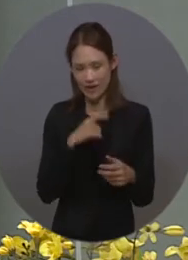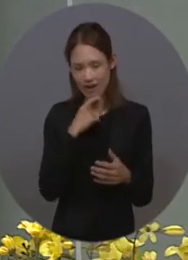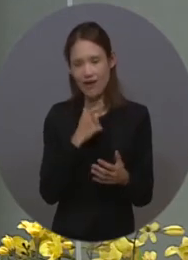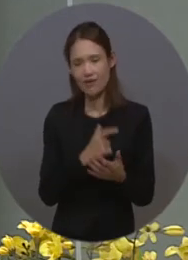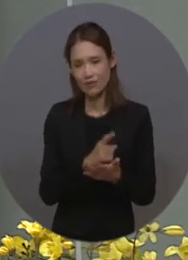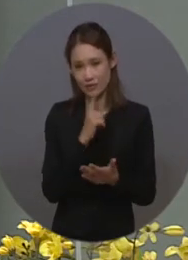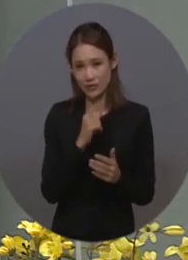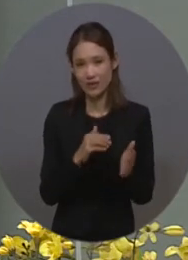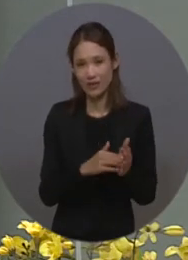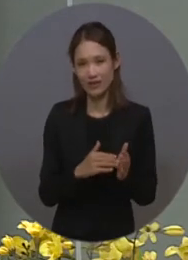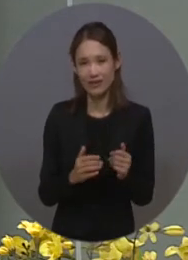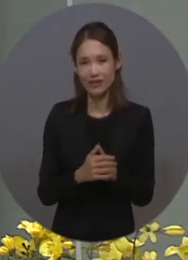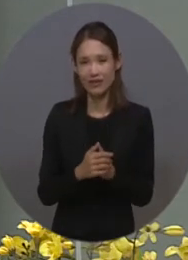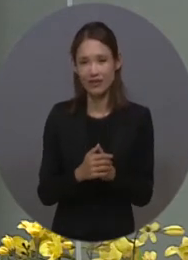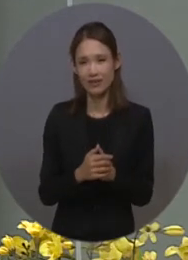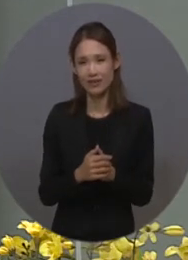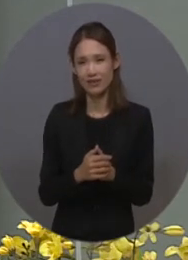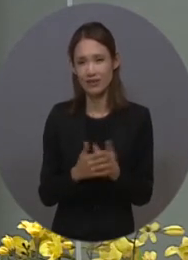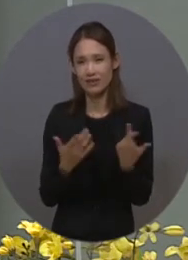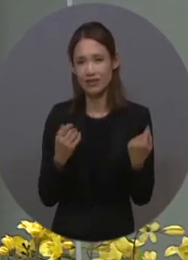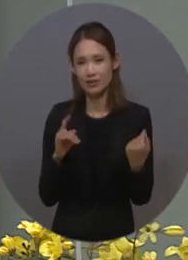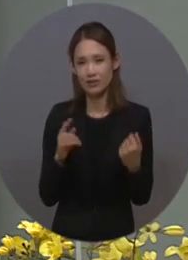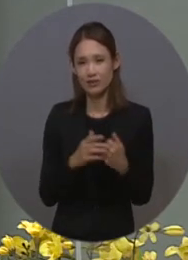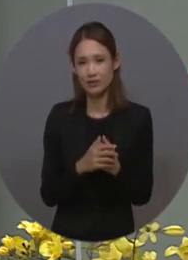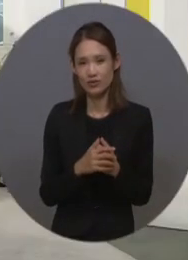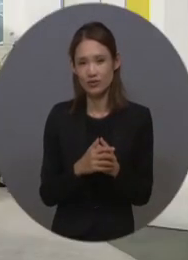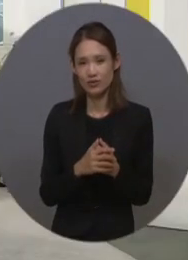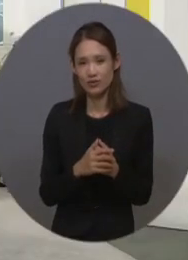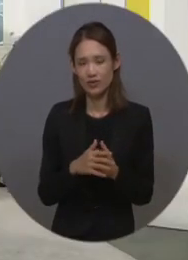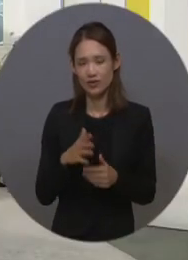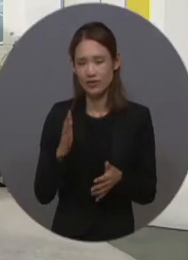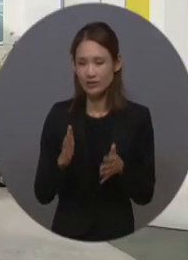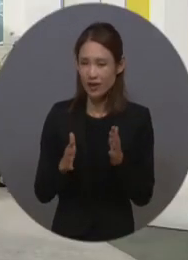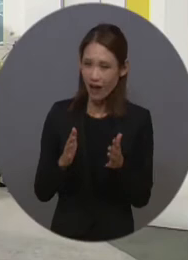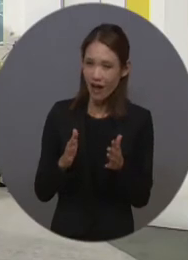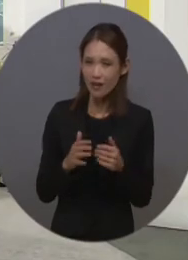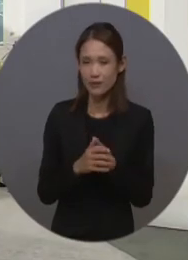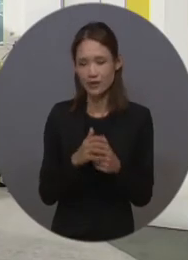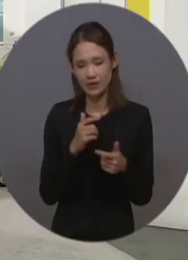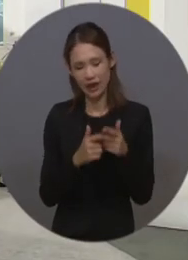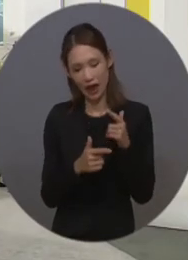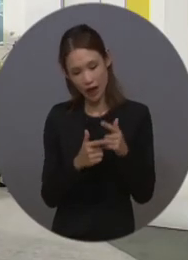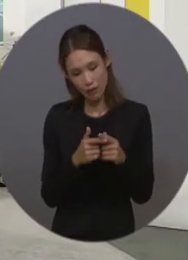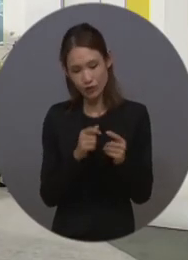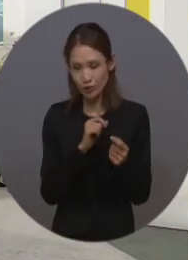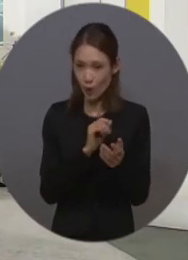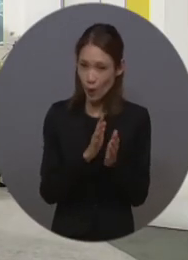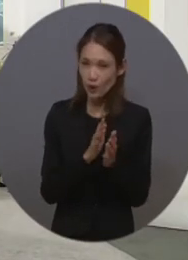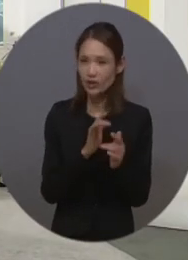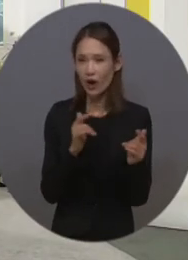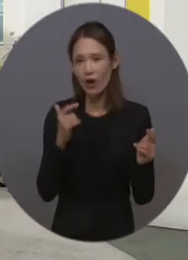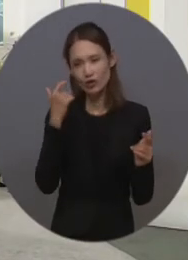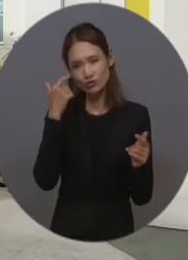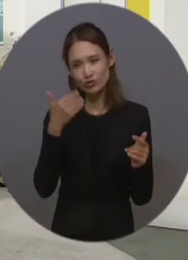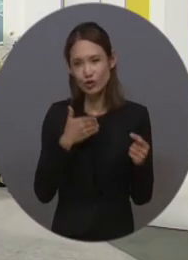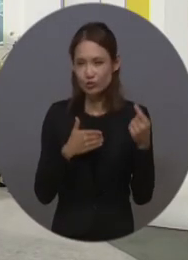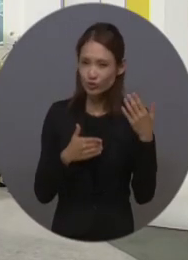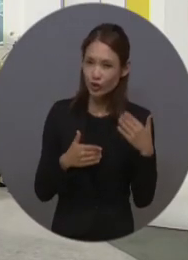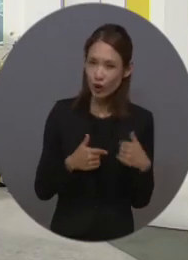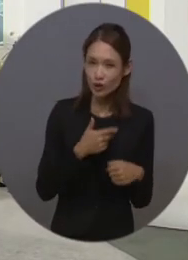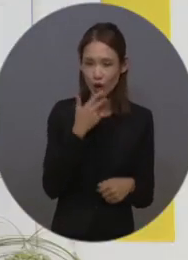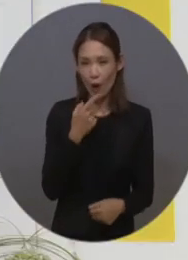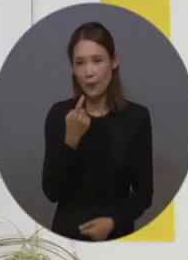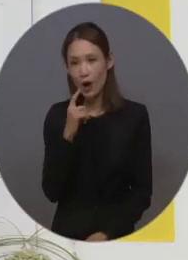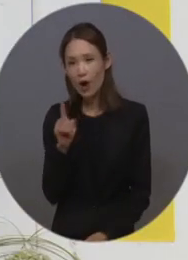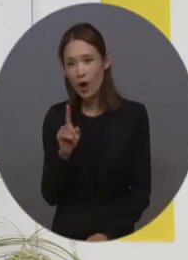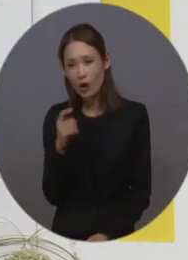감탄했다고 그러더라고요. 네, 네. 네. 그건 어떤 거예요? 이거는 이제 조깅을 하면서 뭐 나무도 물어보고 꽃도 물어보고 영어를 네. 어디서 배웠냐고